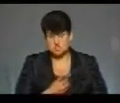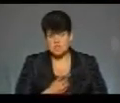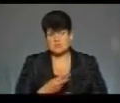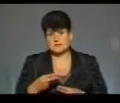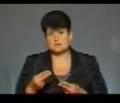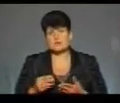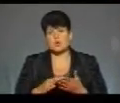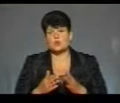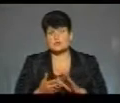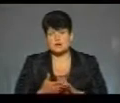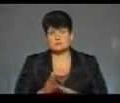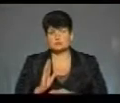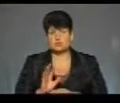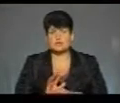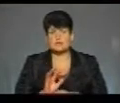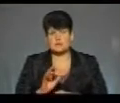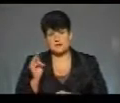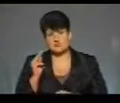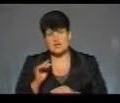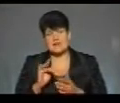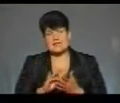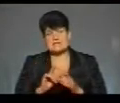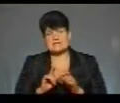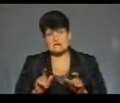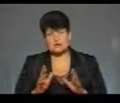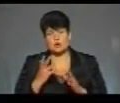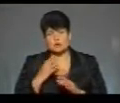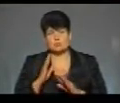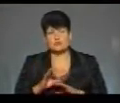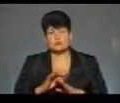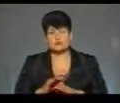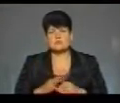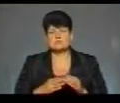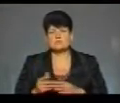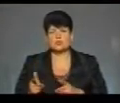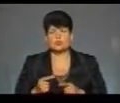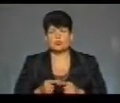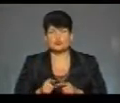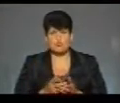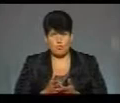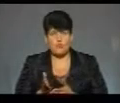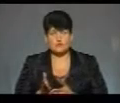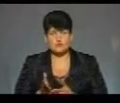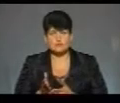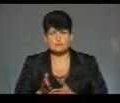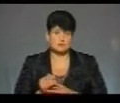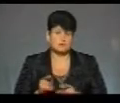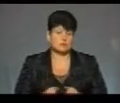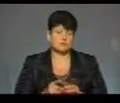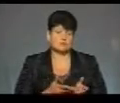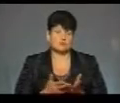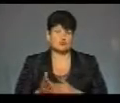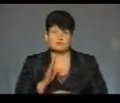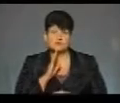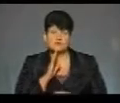заключається контракт, буде направлено в навчальний центр, коли буде здійснюється фахова підготовка по цьому профілю. І так само запрошуємо дівчат на